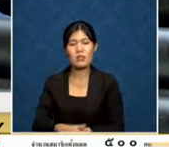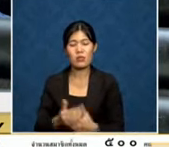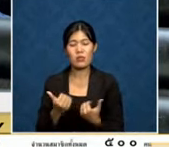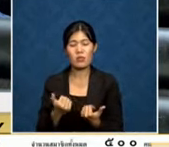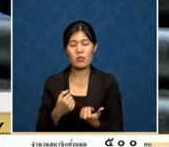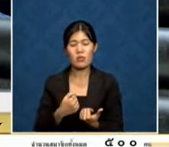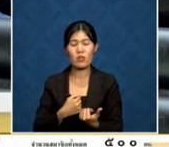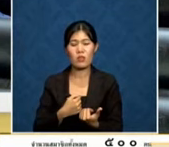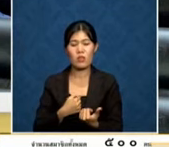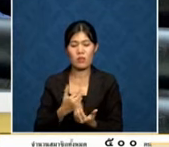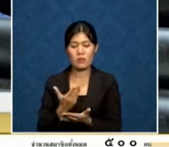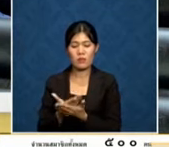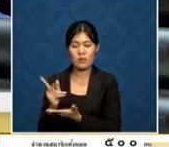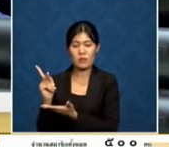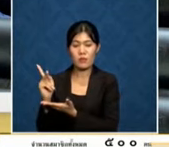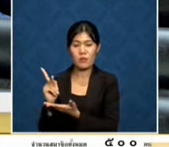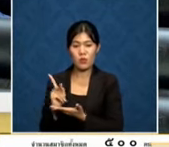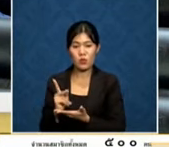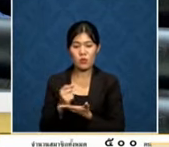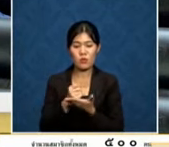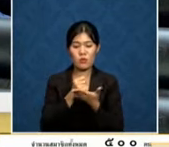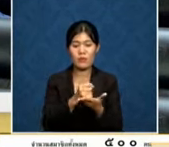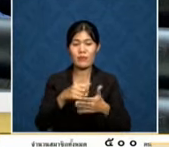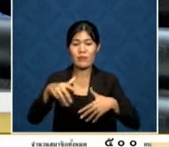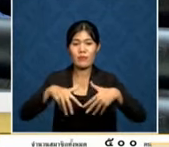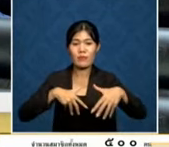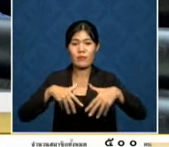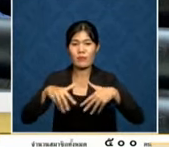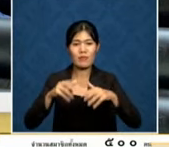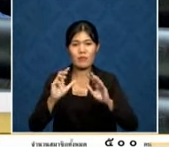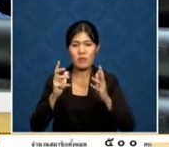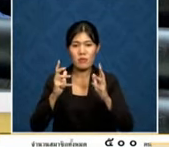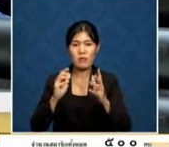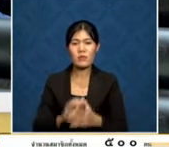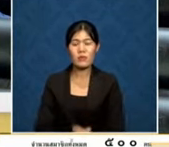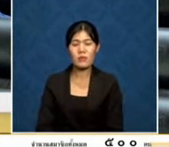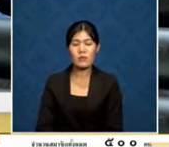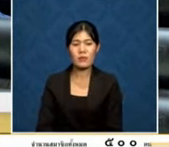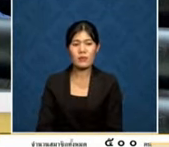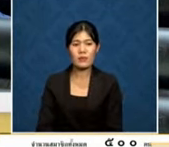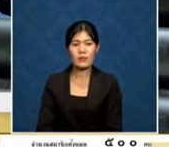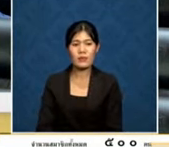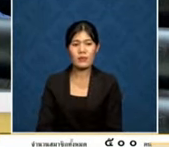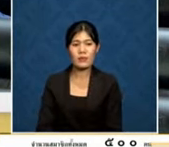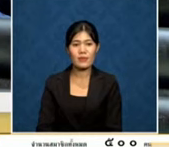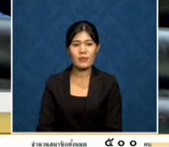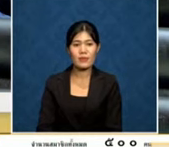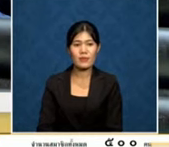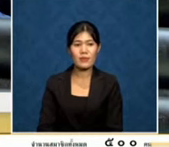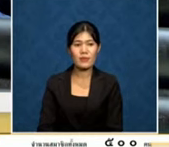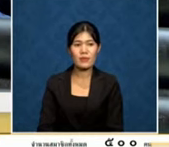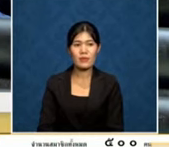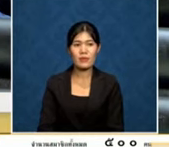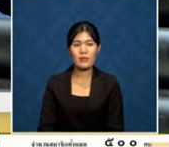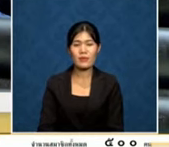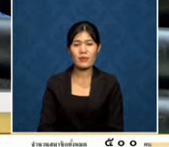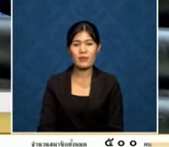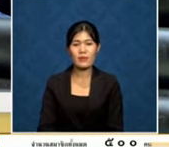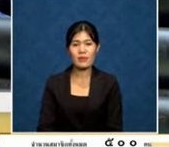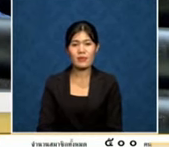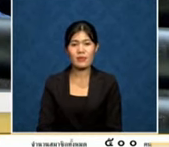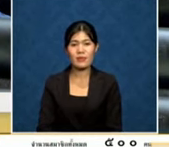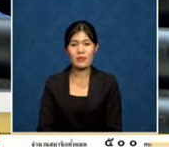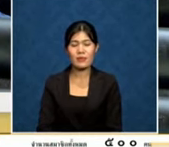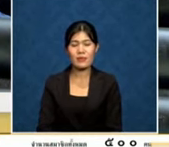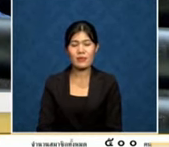พื้นที่ที่จะไปกู้เงินเพื่อมาช่วยเหลือพี่น้องประชาชนได้เลยนะครับแล้วท่านก็ต้องกลืนน้ำลายตัวเองอีก